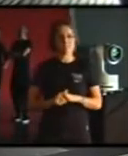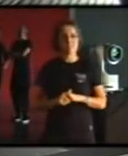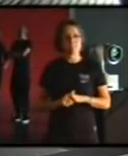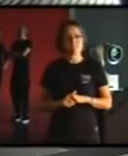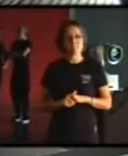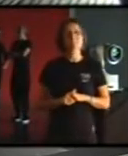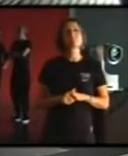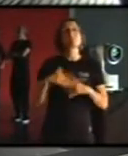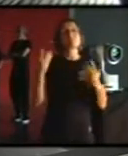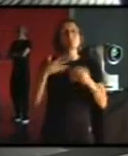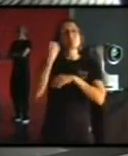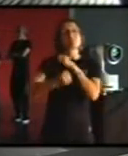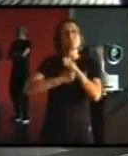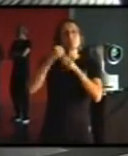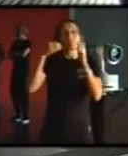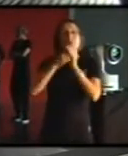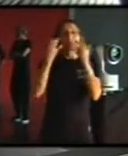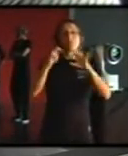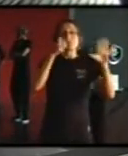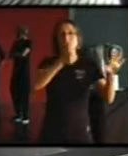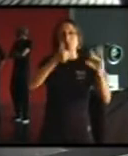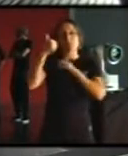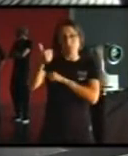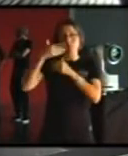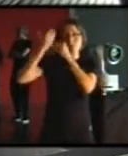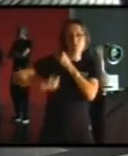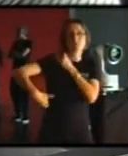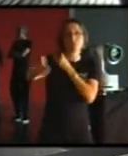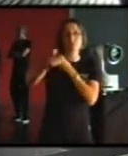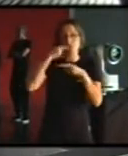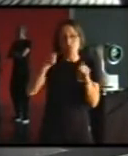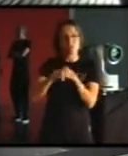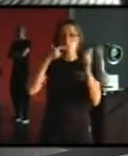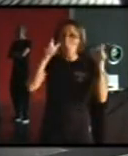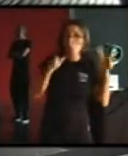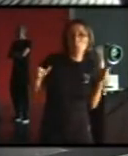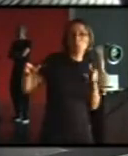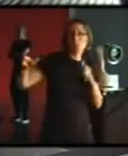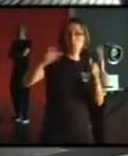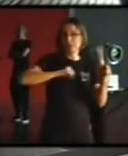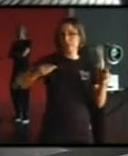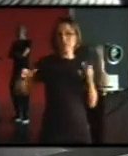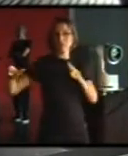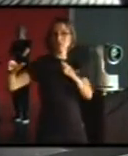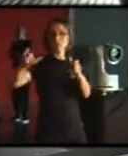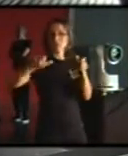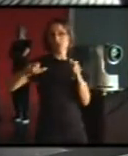À partir de 1961, contrôle vraiment renforcé, blocage du